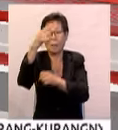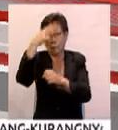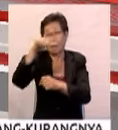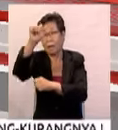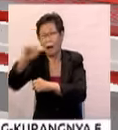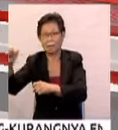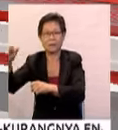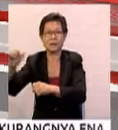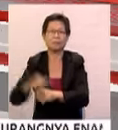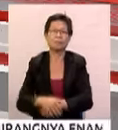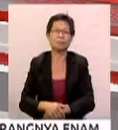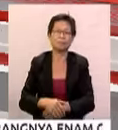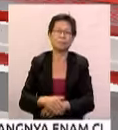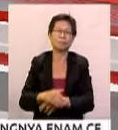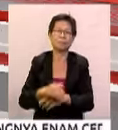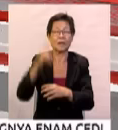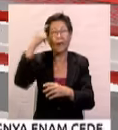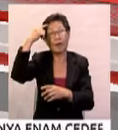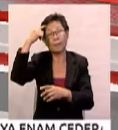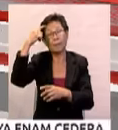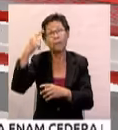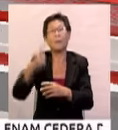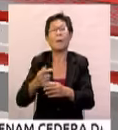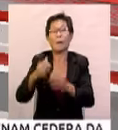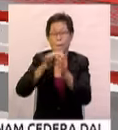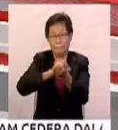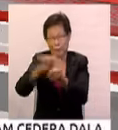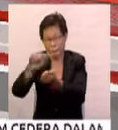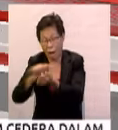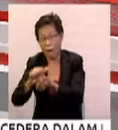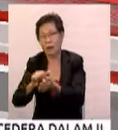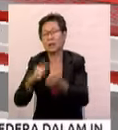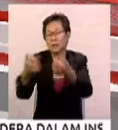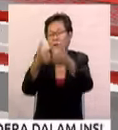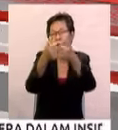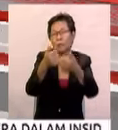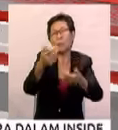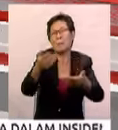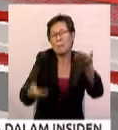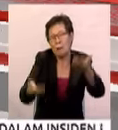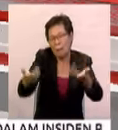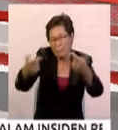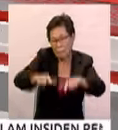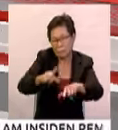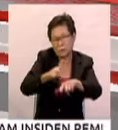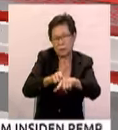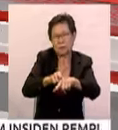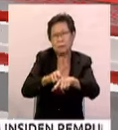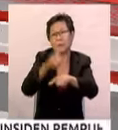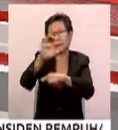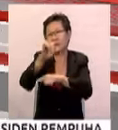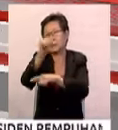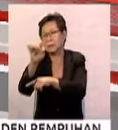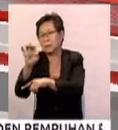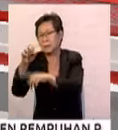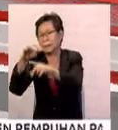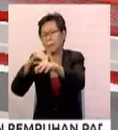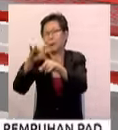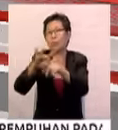sekaligus merealisasikan impian layak secara merit beraksi peringkat kumpulan kejohanan yang dijangka berlangsung di Republik Czech Ogos nanti.